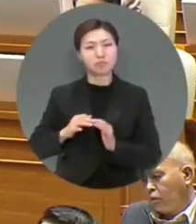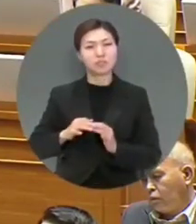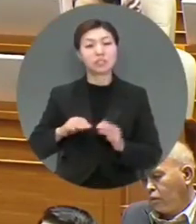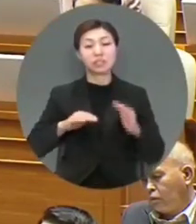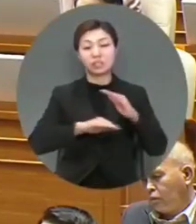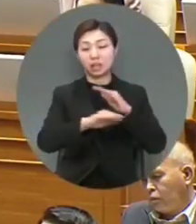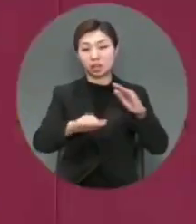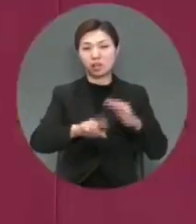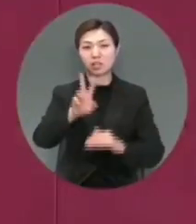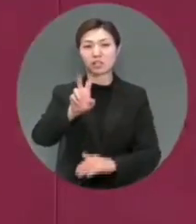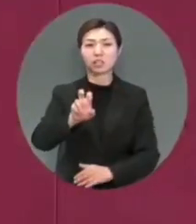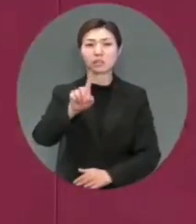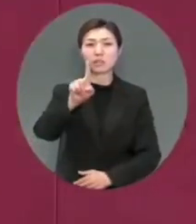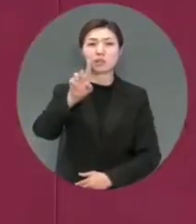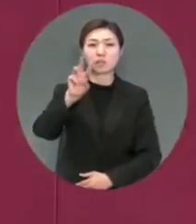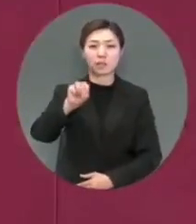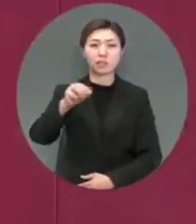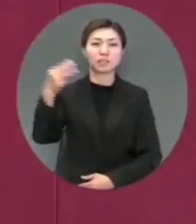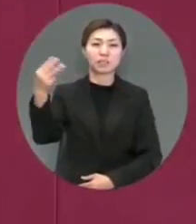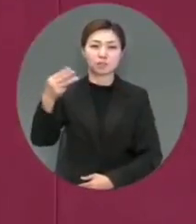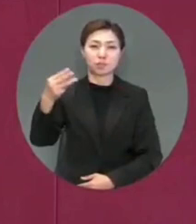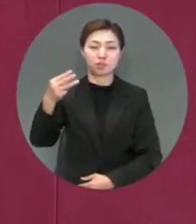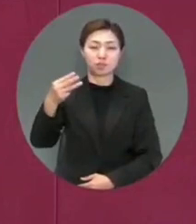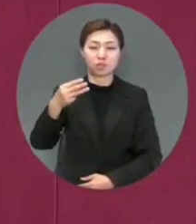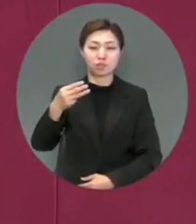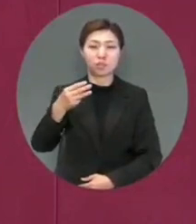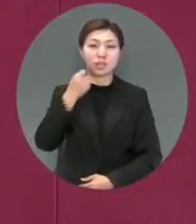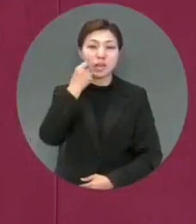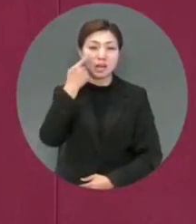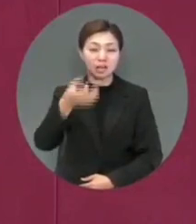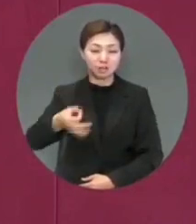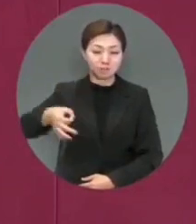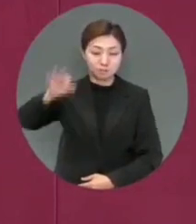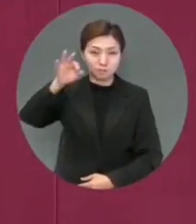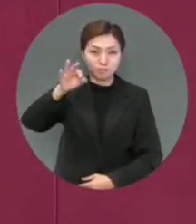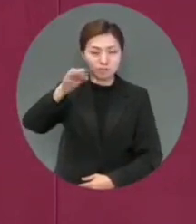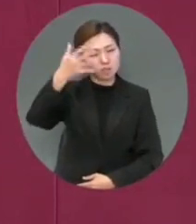21만 3천 원을 인상하여 총 1조 5천억 원의